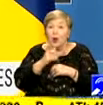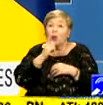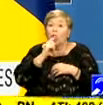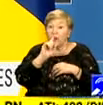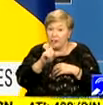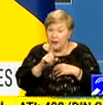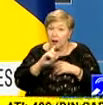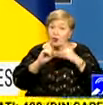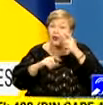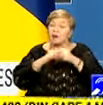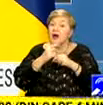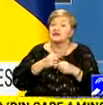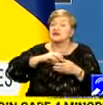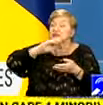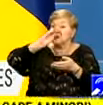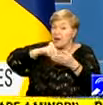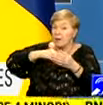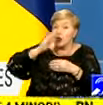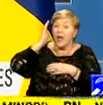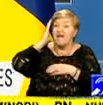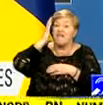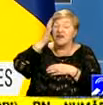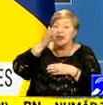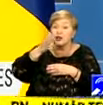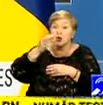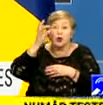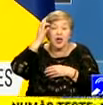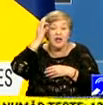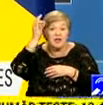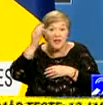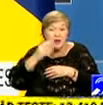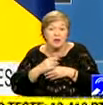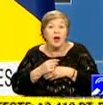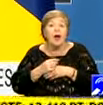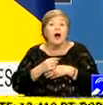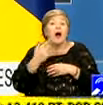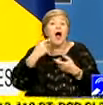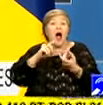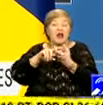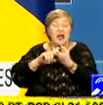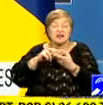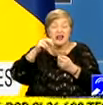se va adopta viitorul concept strategic al alianței.